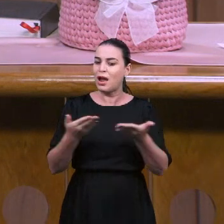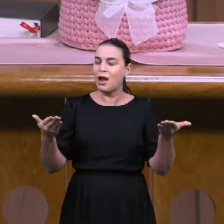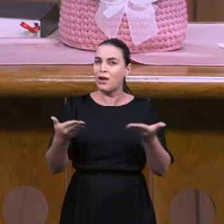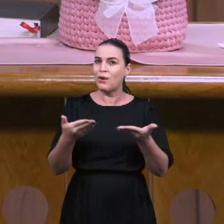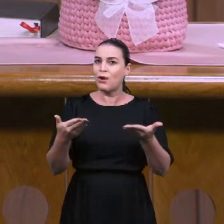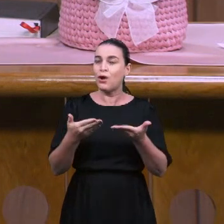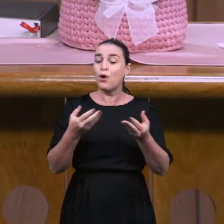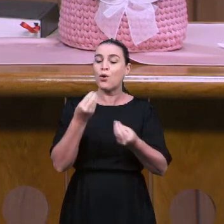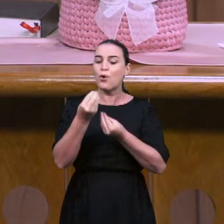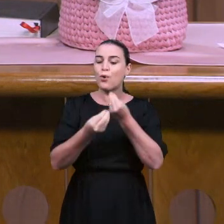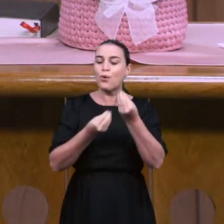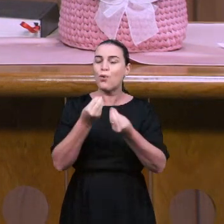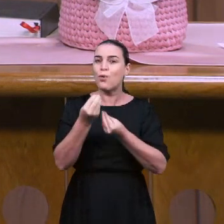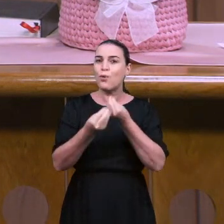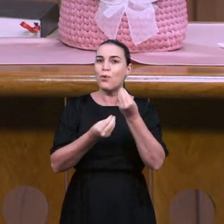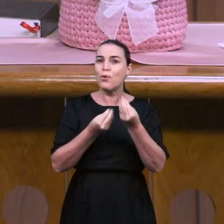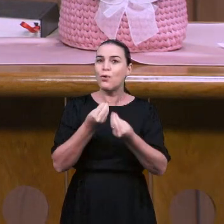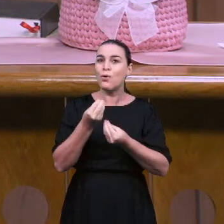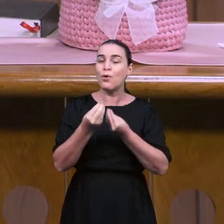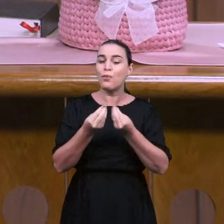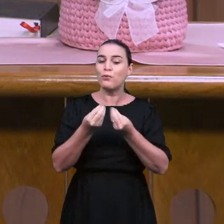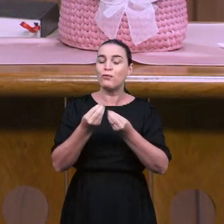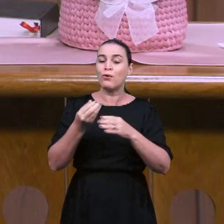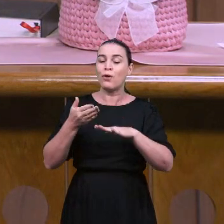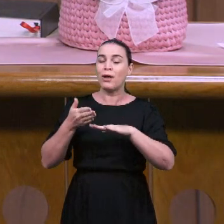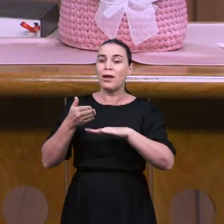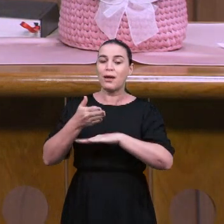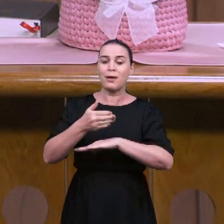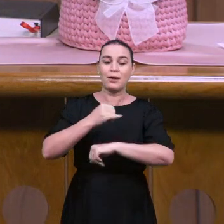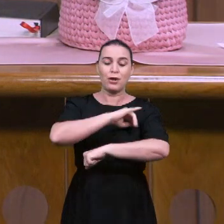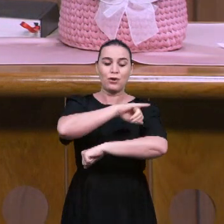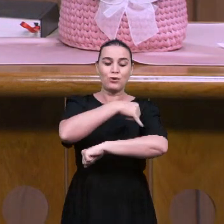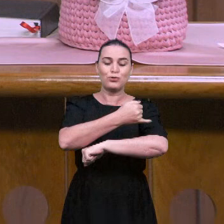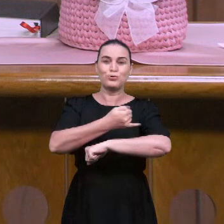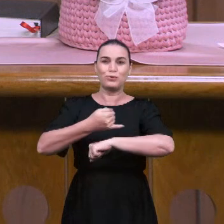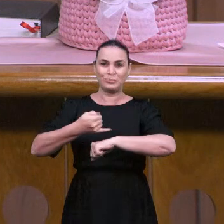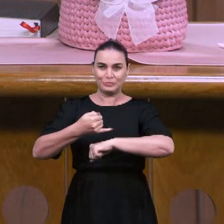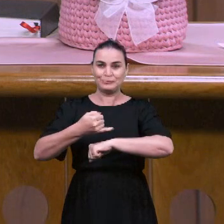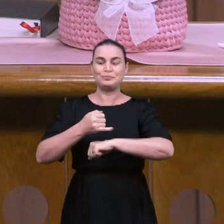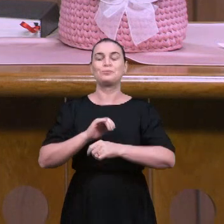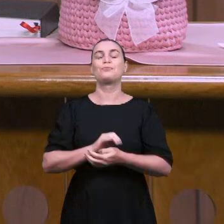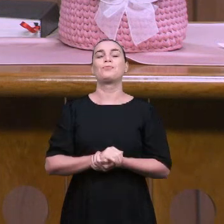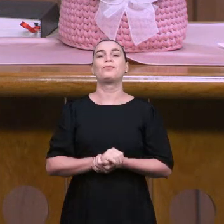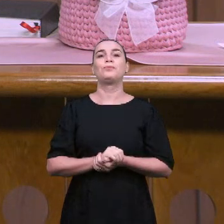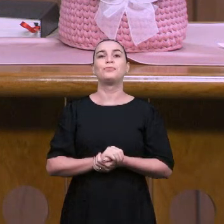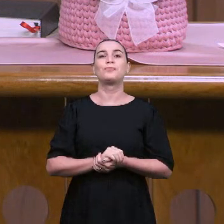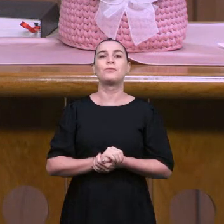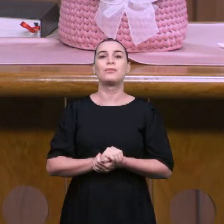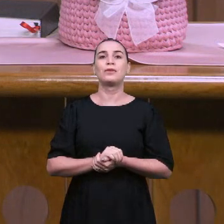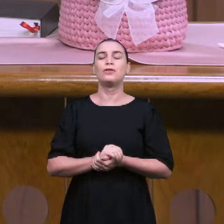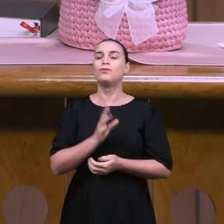en montrant comment a été le passage du Jourdain. Je ne vais pas